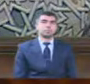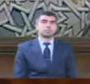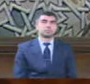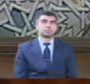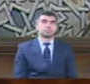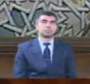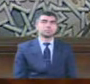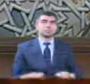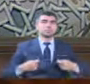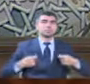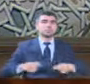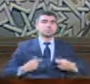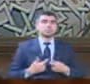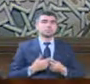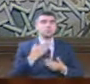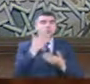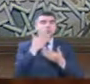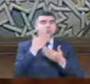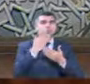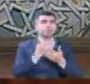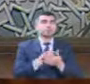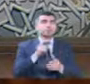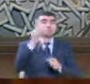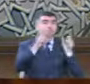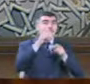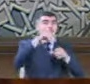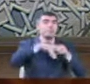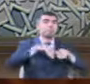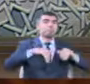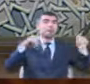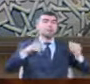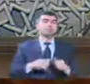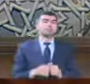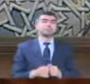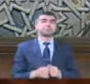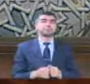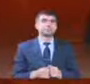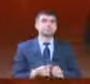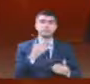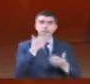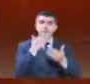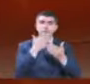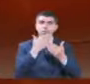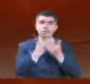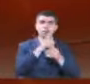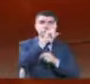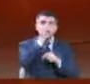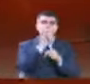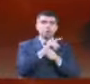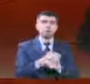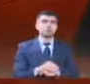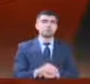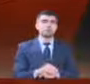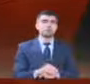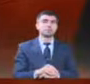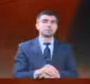سيد الرئيس شكرا. سيدات والسادة النواب شكرا سيد النائب على هذا السؤال.